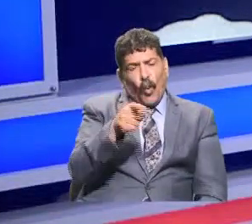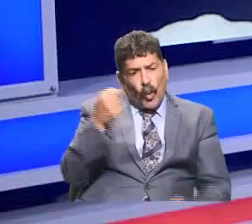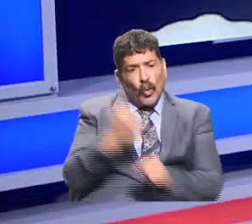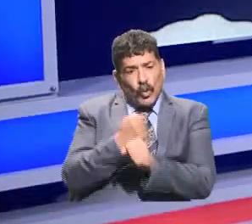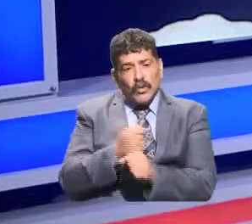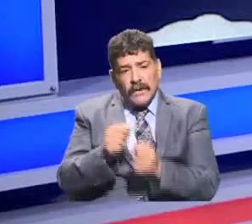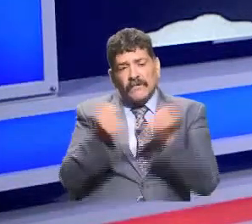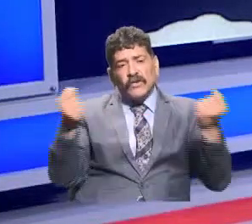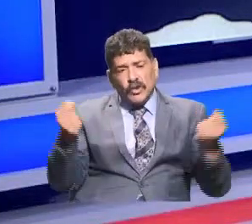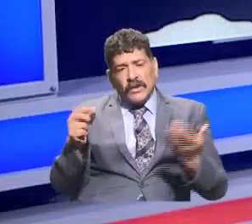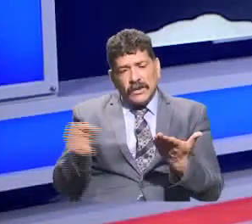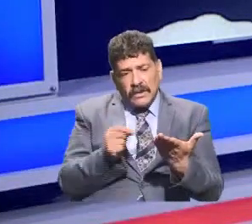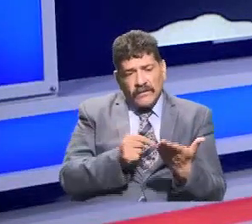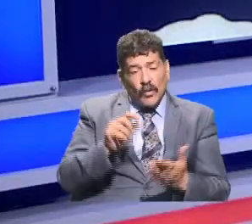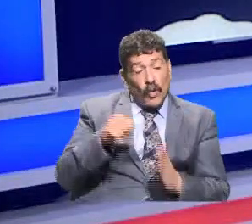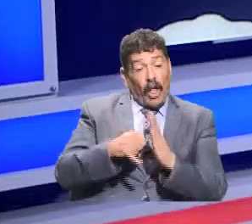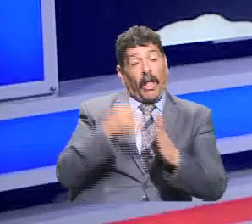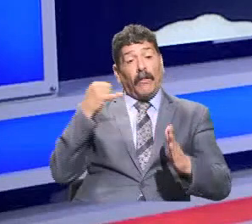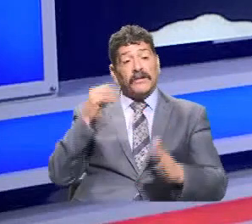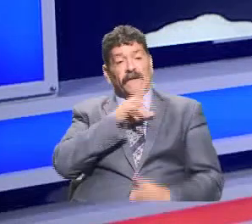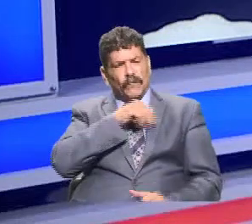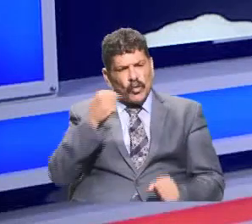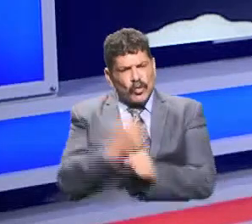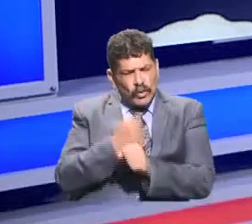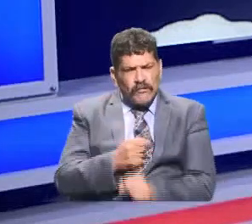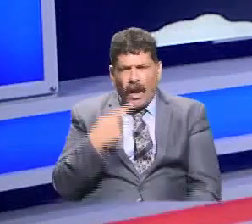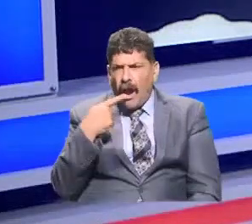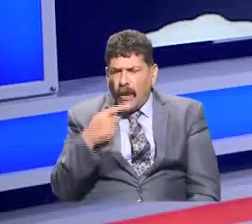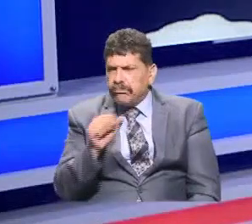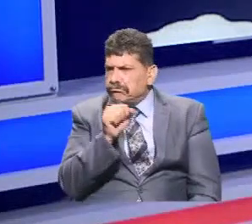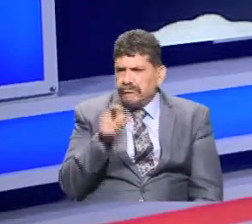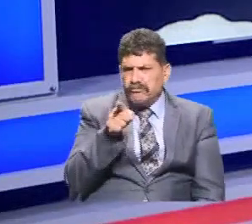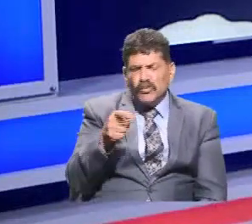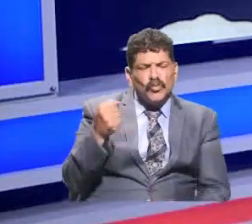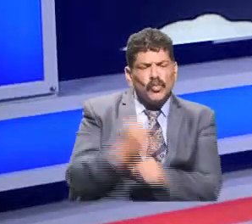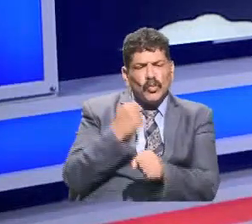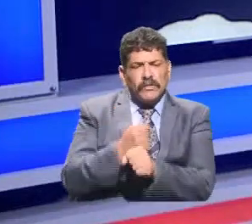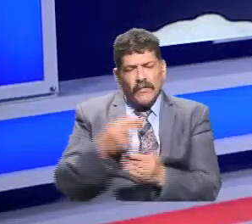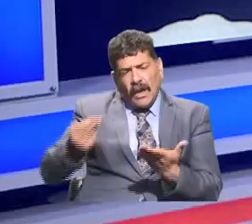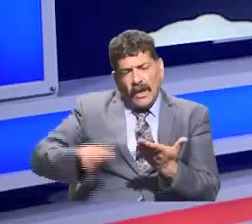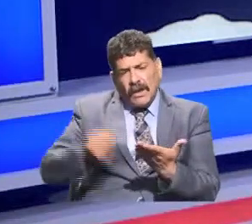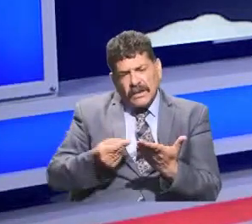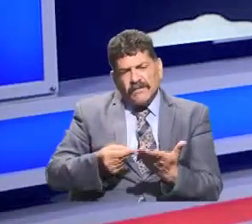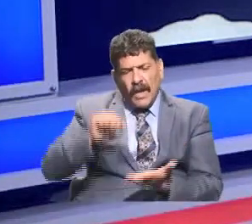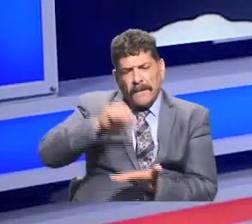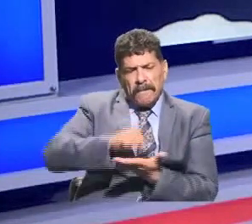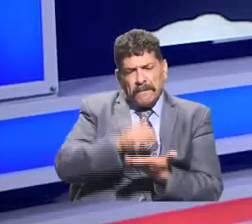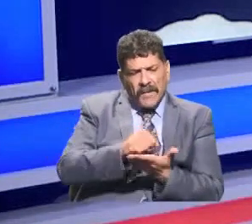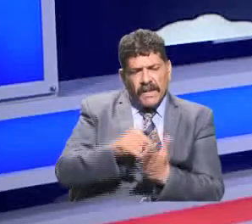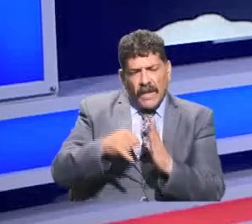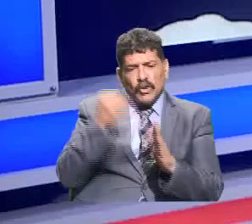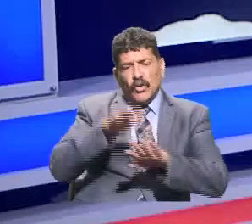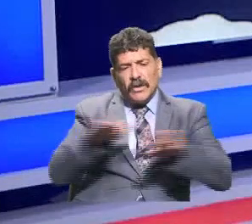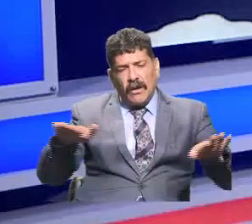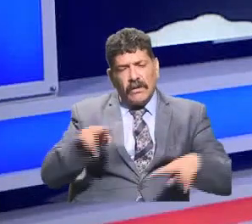له مقاله كتبها عنهم او من معلومات واصبحت محاضراته عنهم ومن ثم كتاب عن شعراء الارض